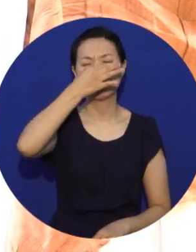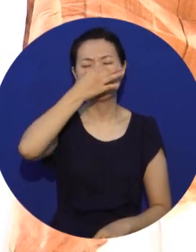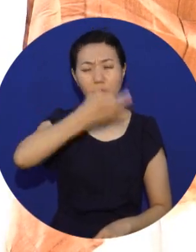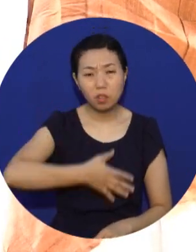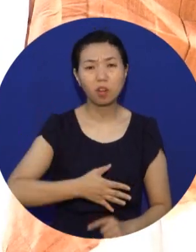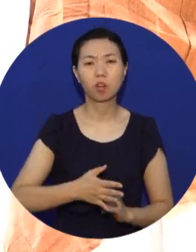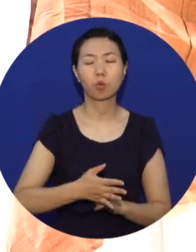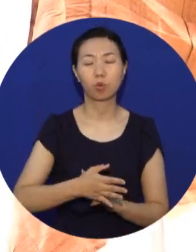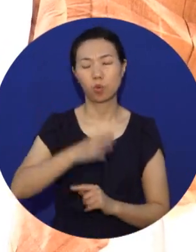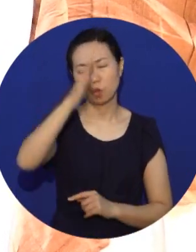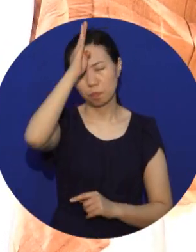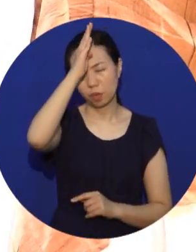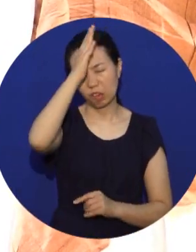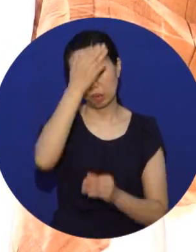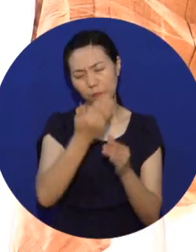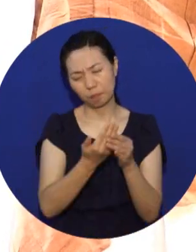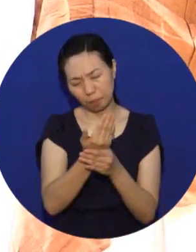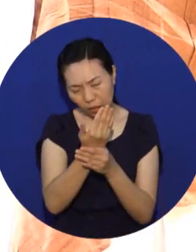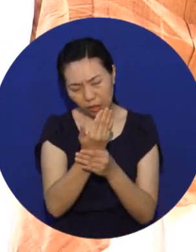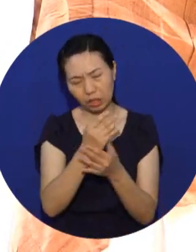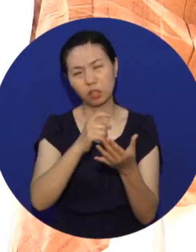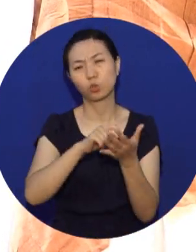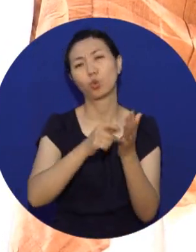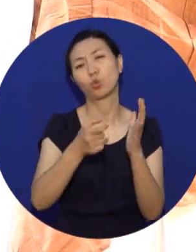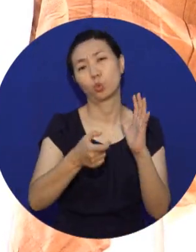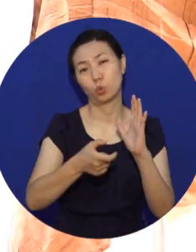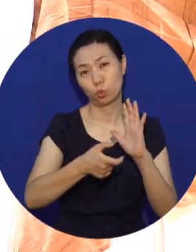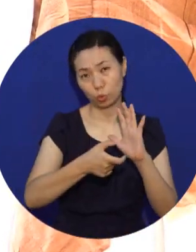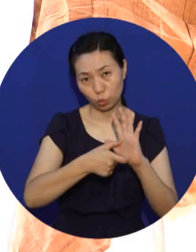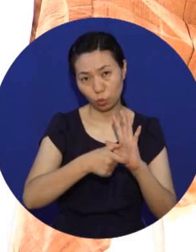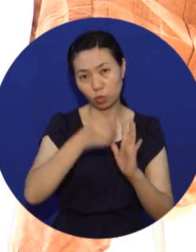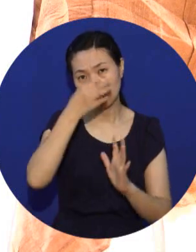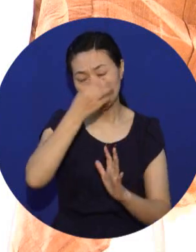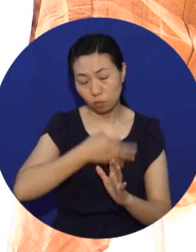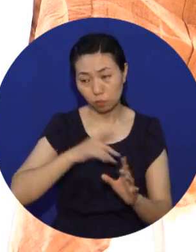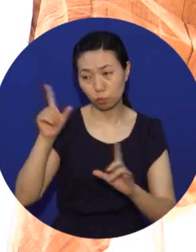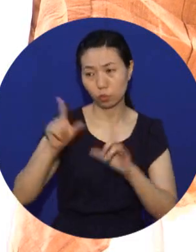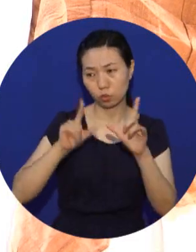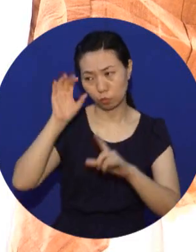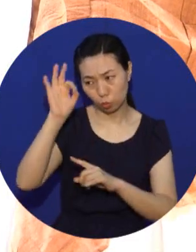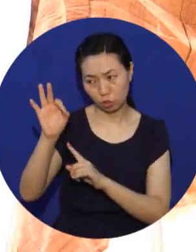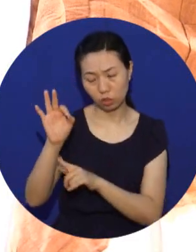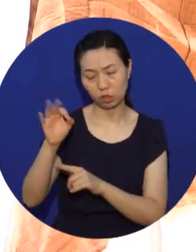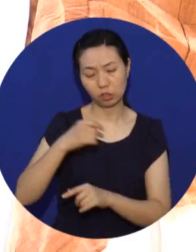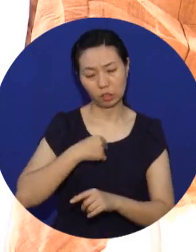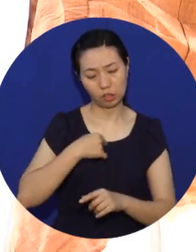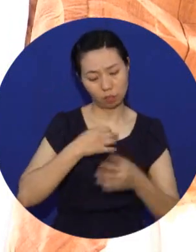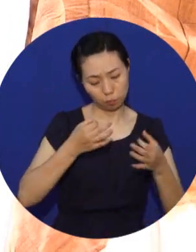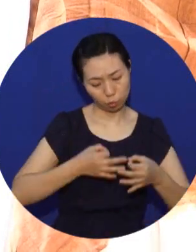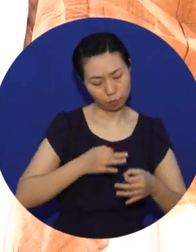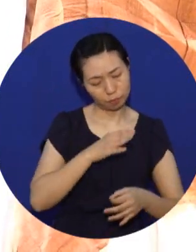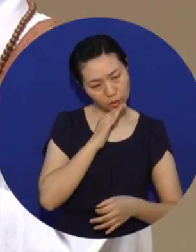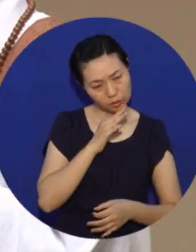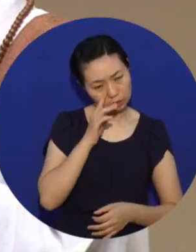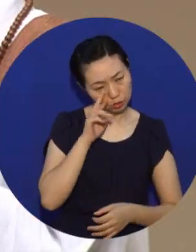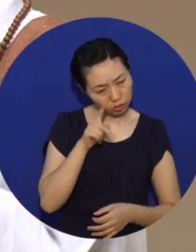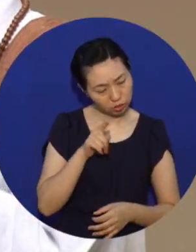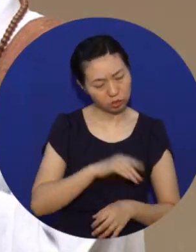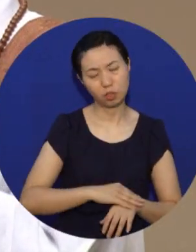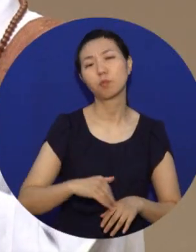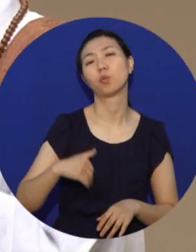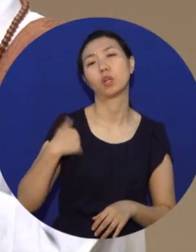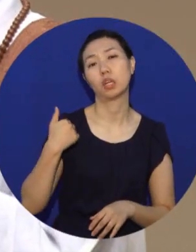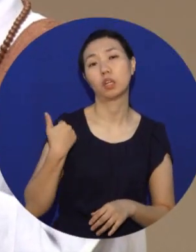병에 걸릴 정도로 아르시니까 제가 지금 맞게 살고 있는 건지 좀 그런 게 궁금해요. 아니, 자기가